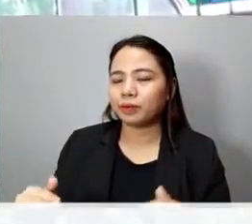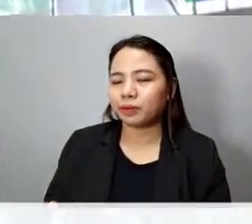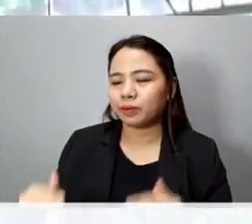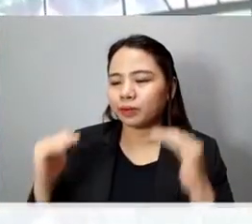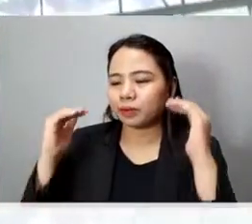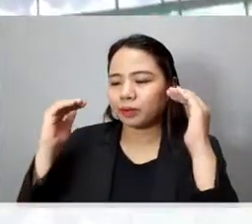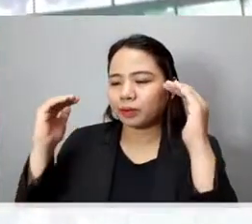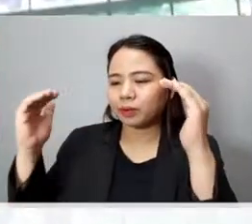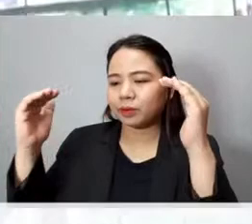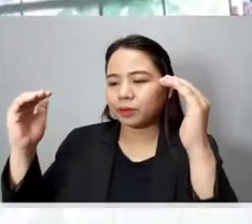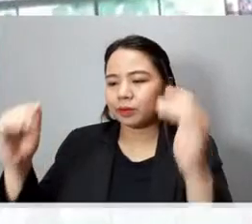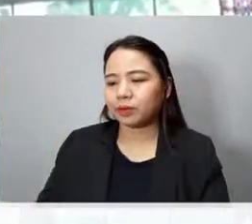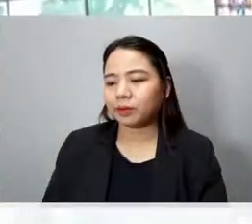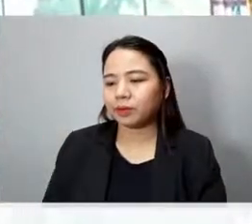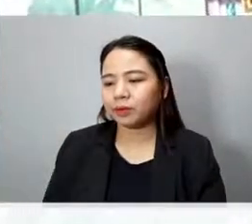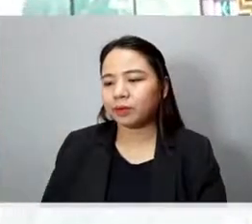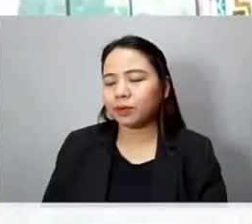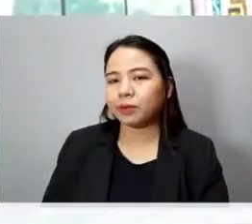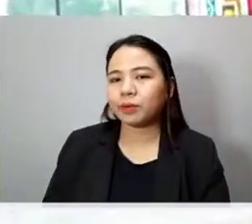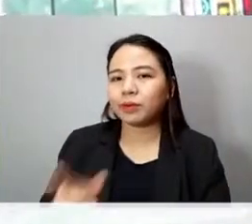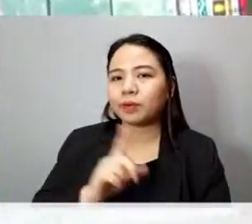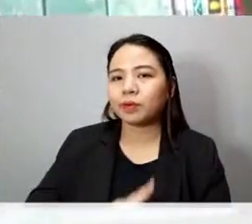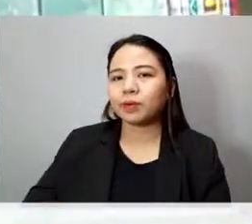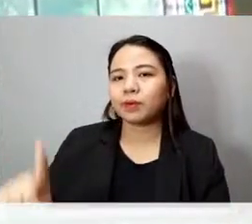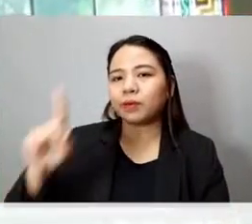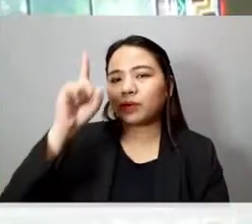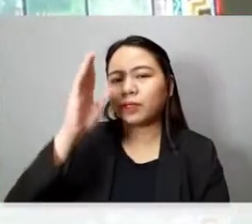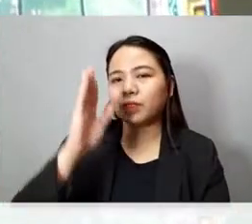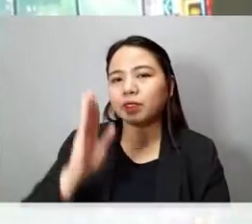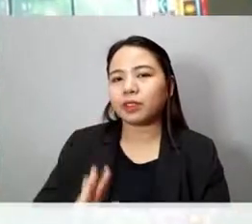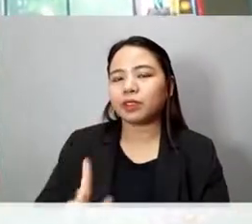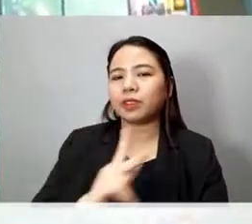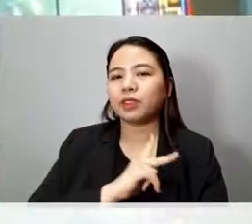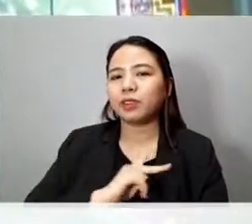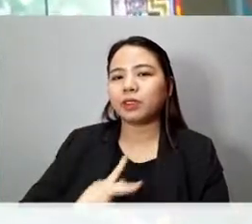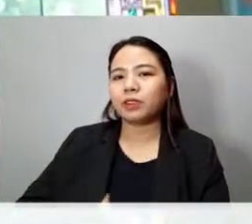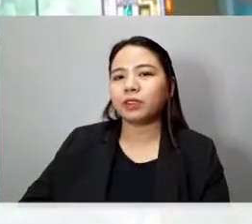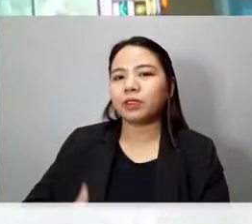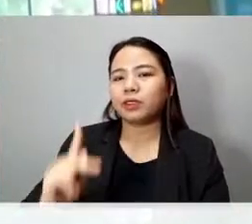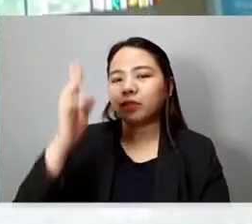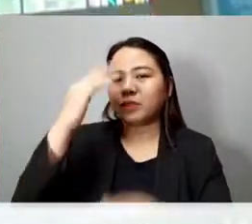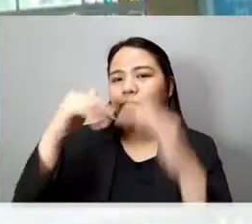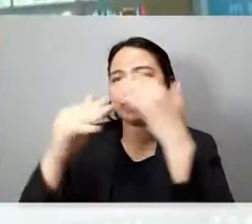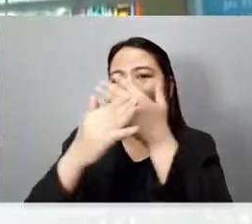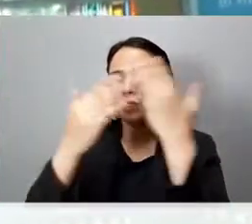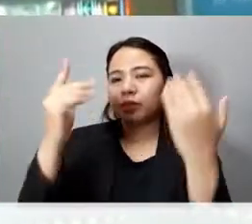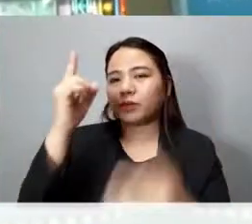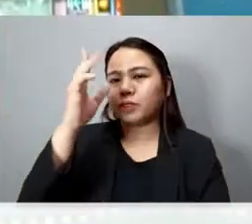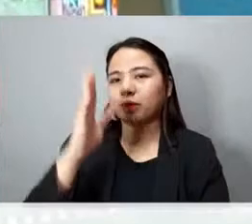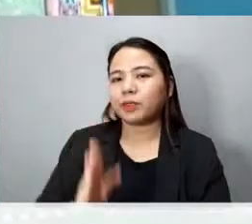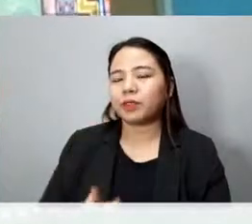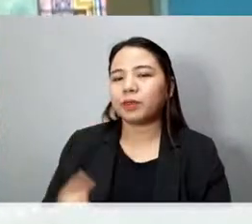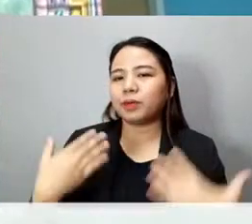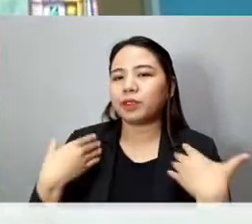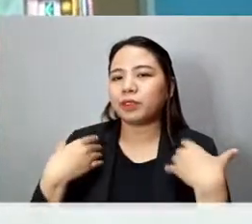Panginoong Diyos, Hari ng Langit, Diyos amang